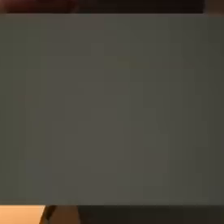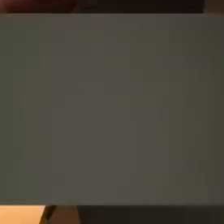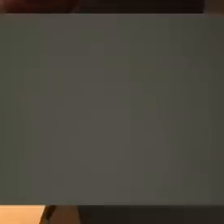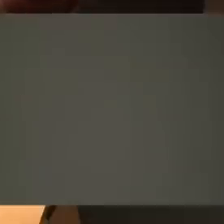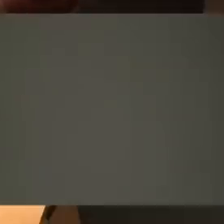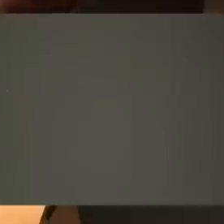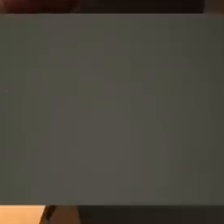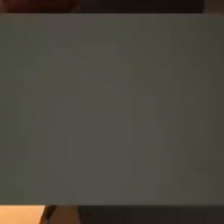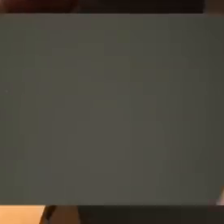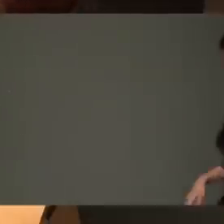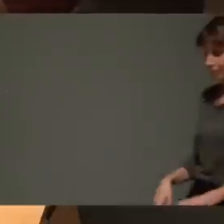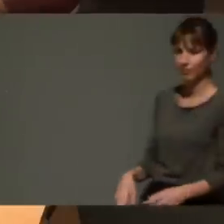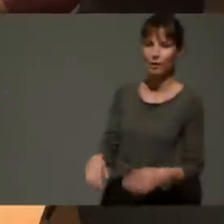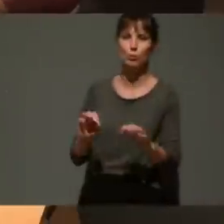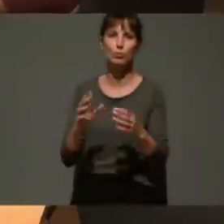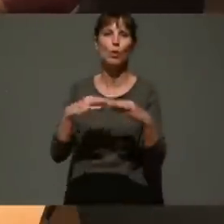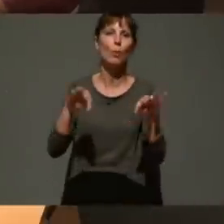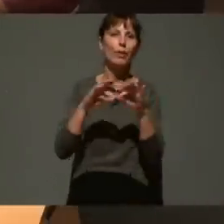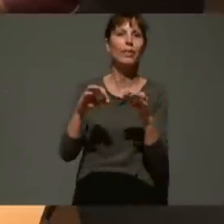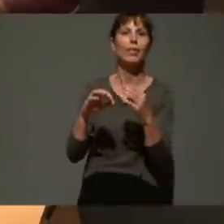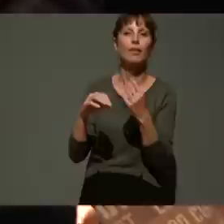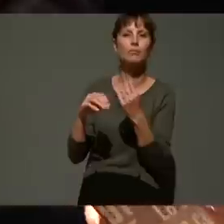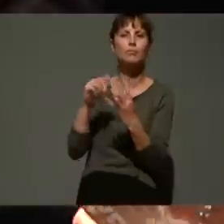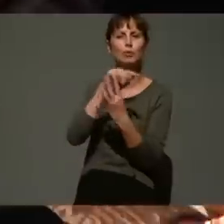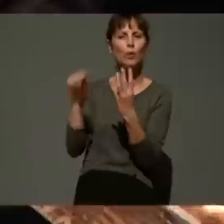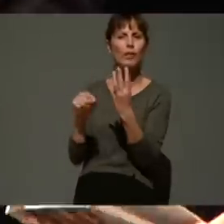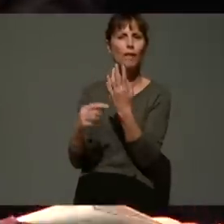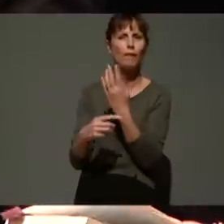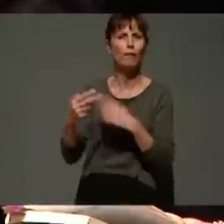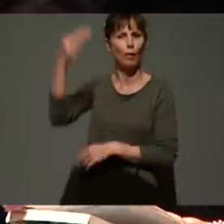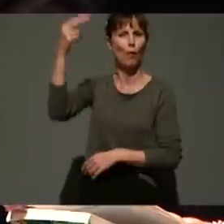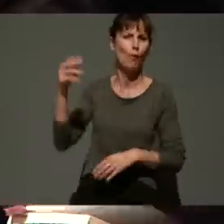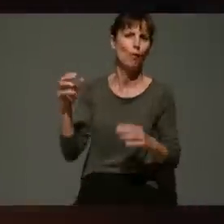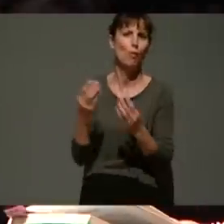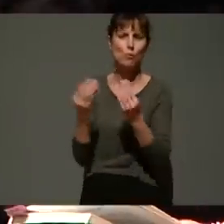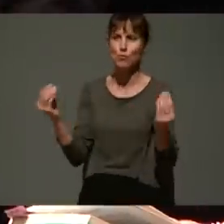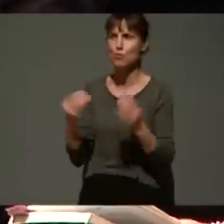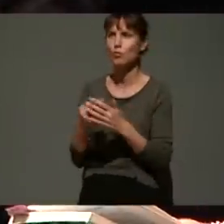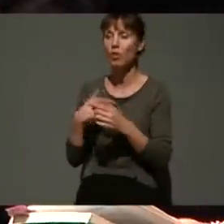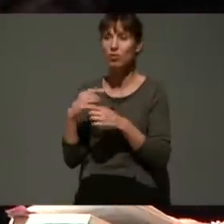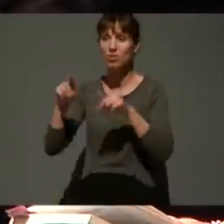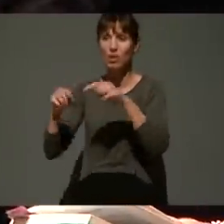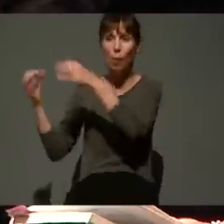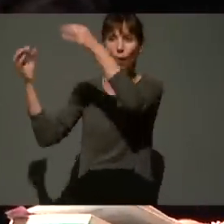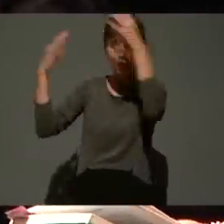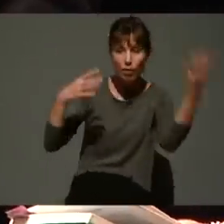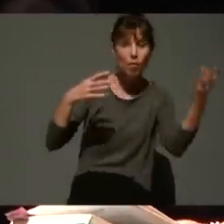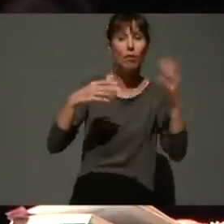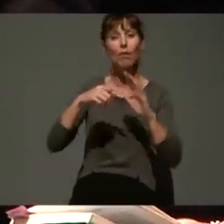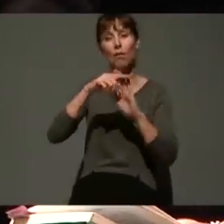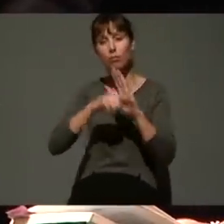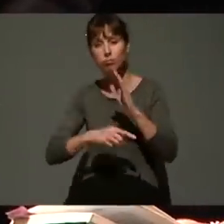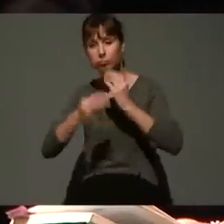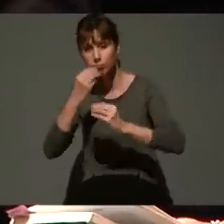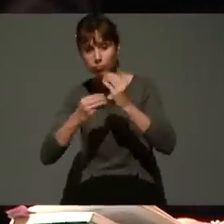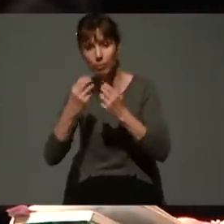particulier, il y en a d'autres. Parce qu'il y a d'autres facteurs. Hein. Il y a les facteurs climatiques, il y a les facteurs nutritionnels. Vous